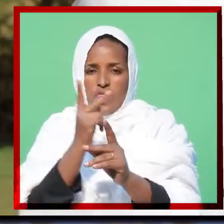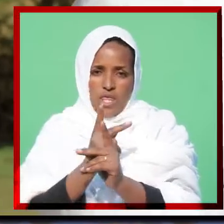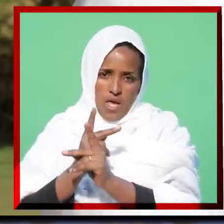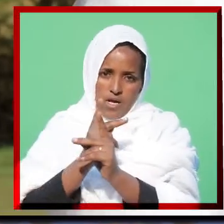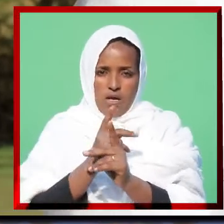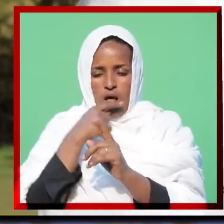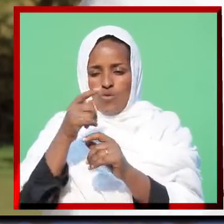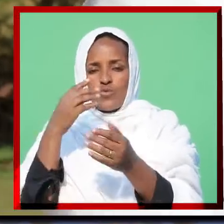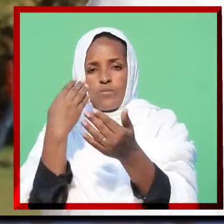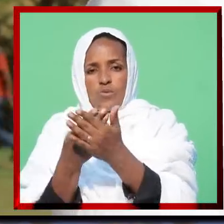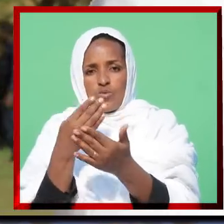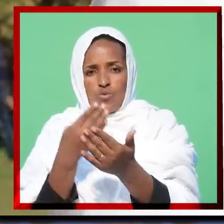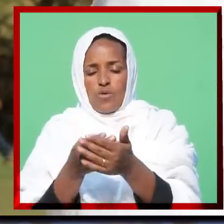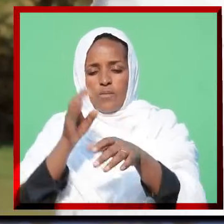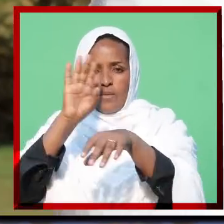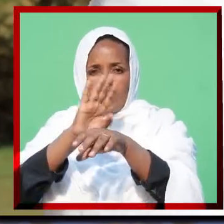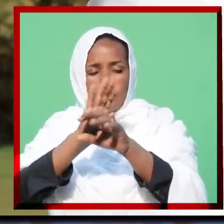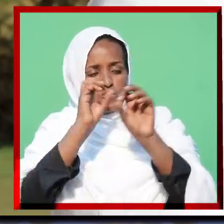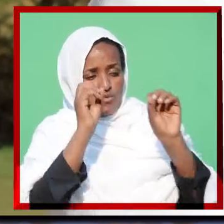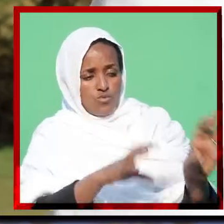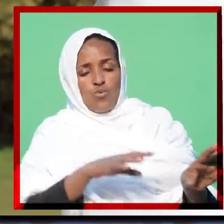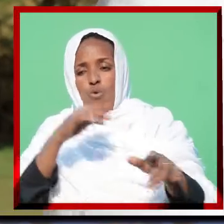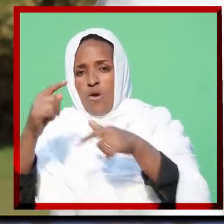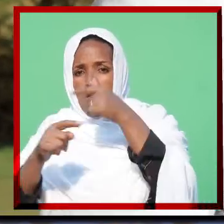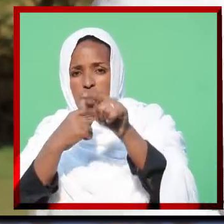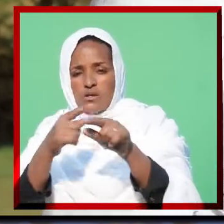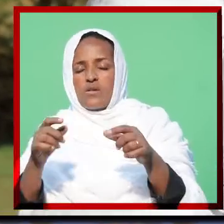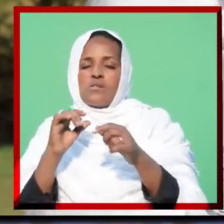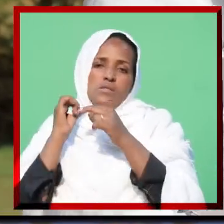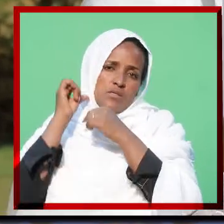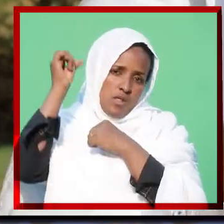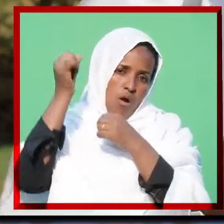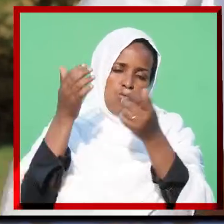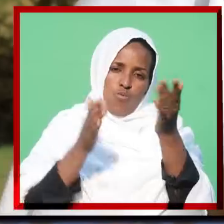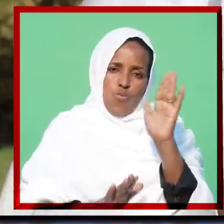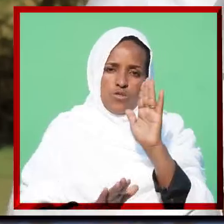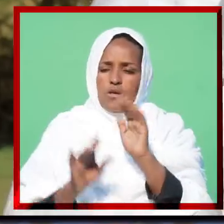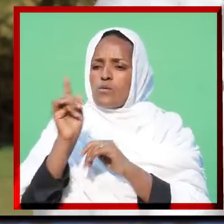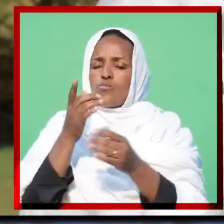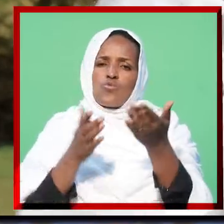አሉ ብሩንም በቤተ መቅደስ ጥሎ ሄደና ታንቆ ሞተ